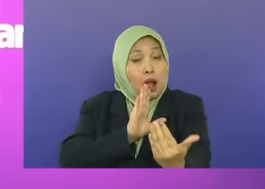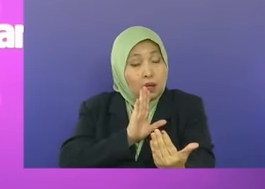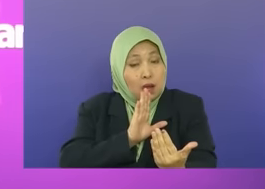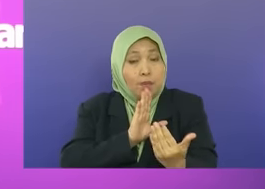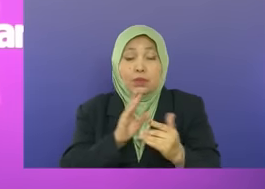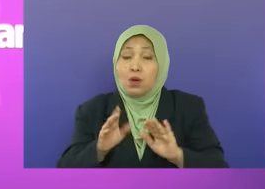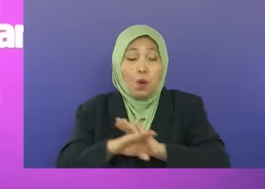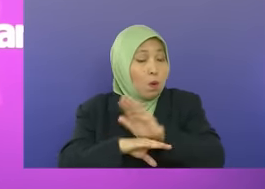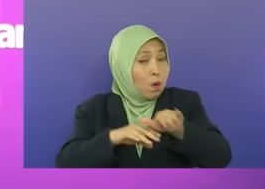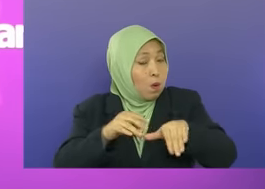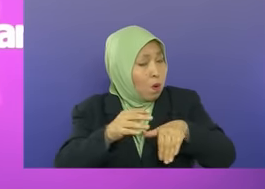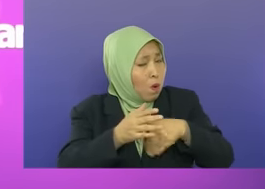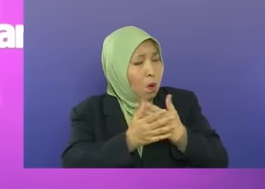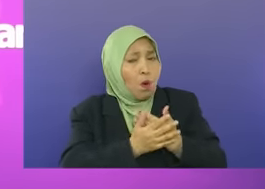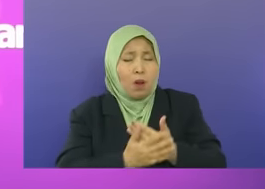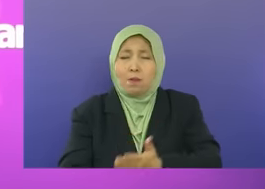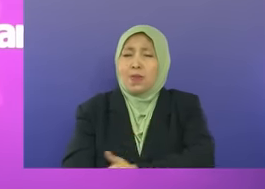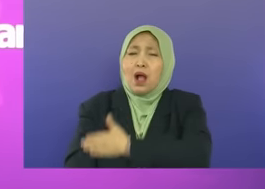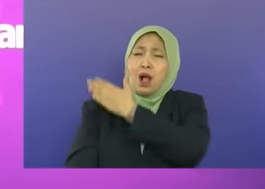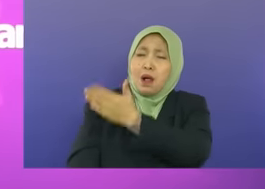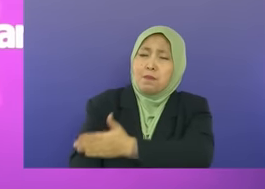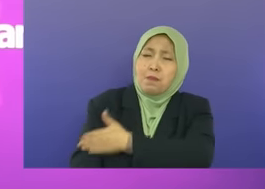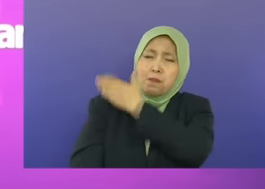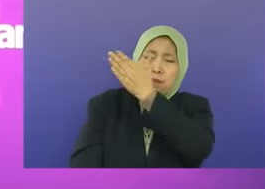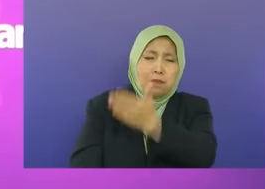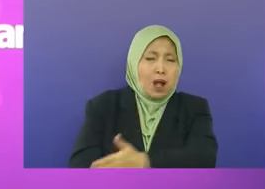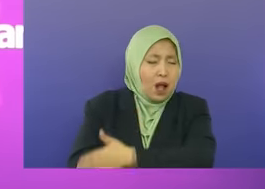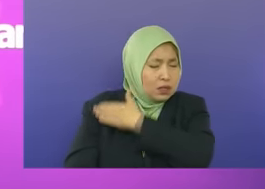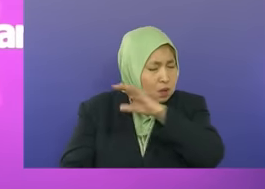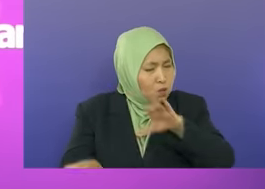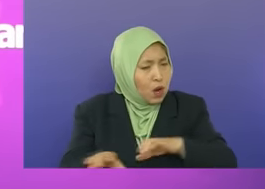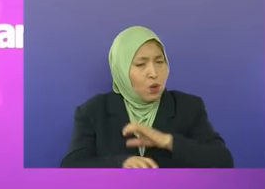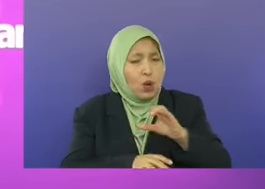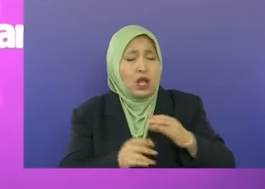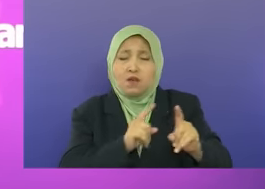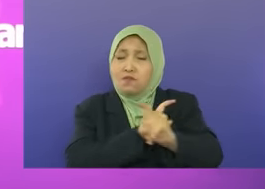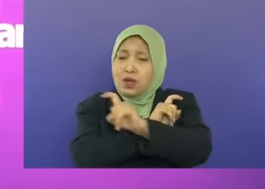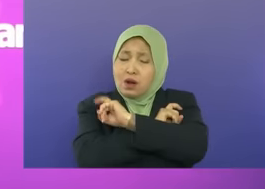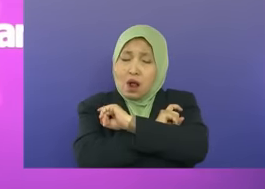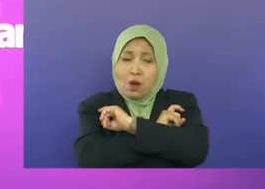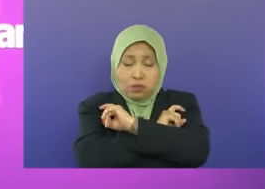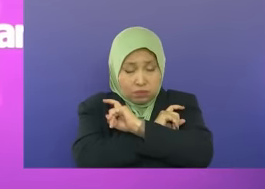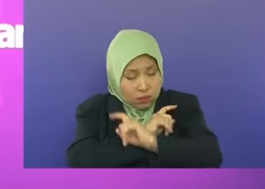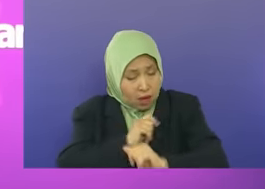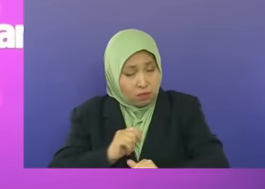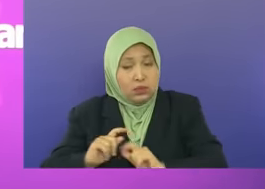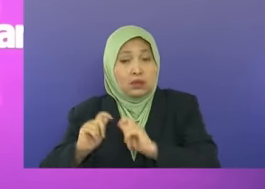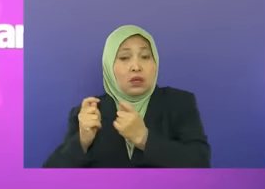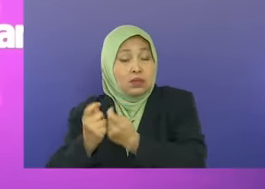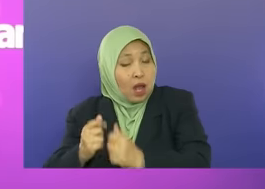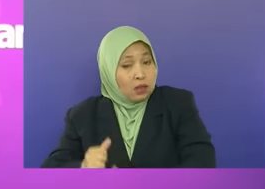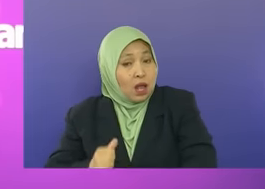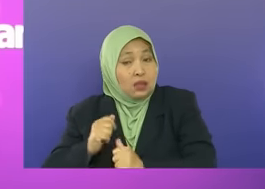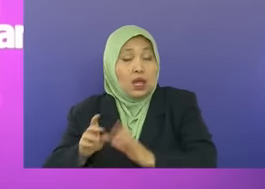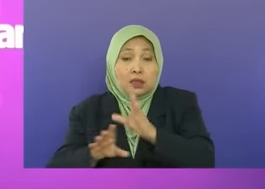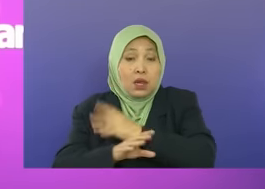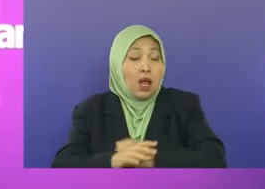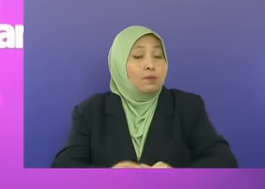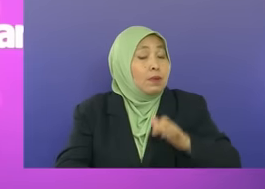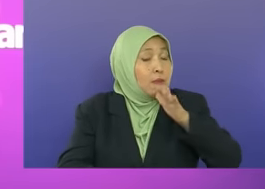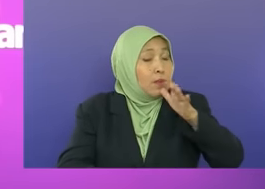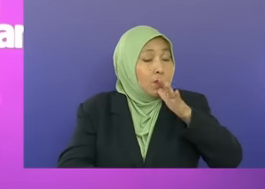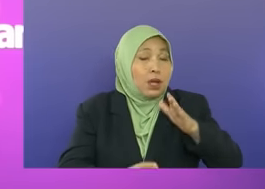segala penghambaan yang dibuat oleh Firaun dan maksudnya sama ibu-ibu yang menghadapi